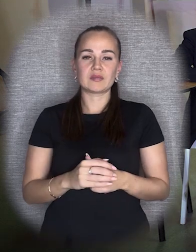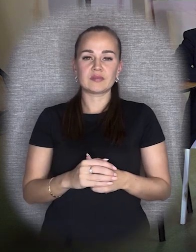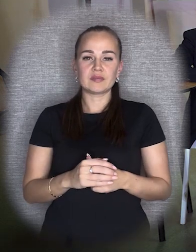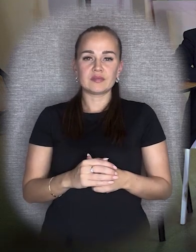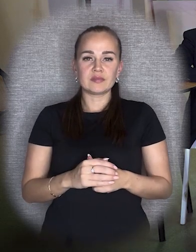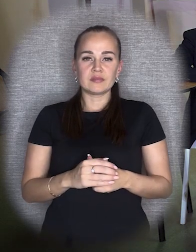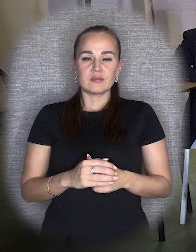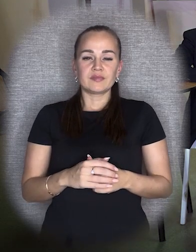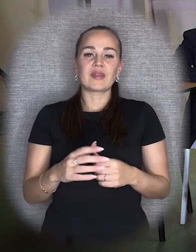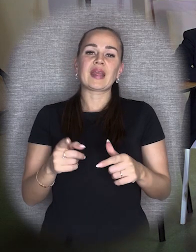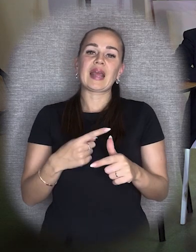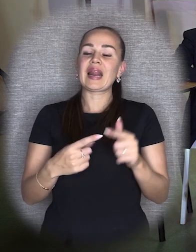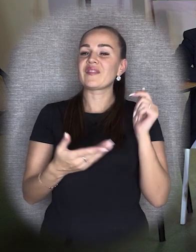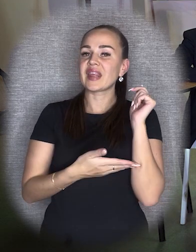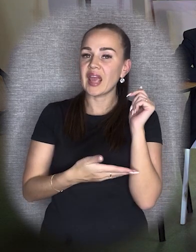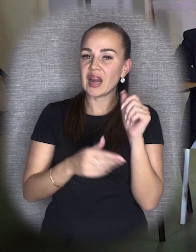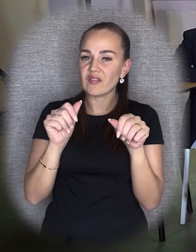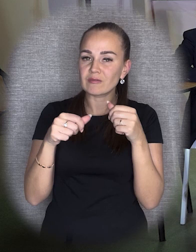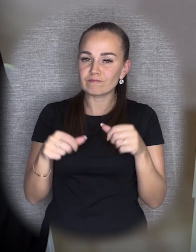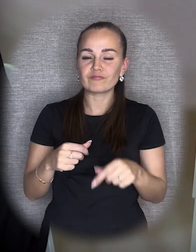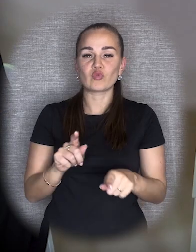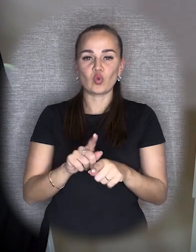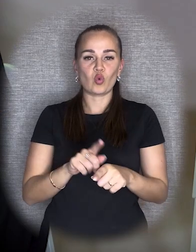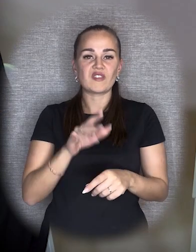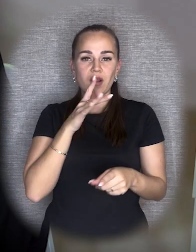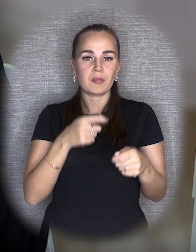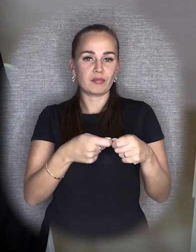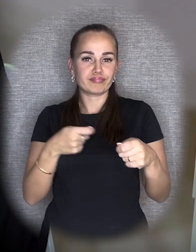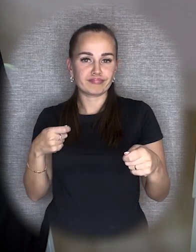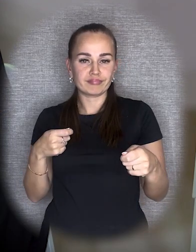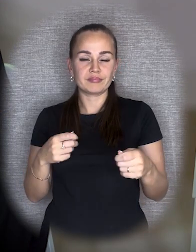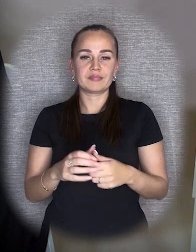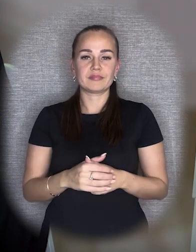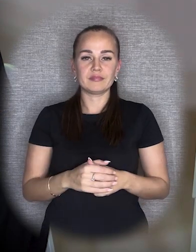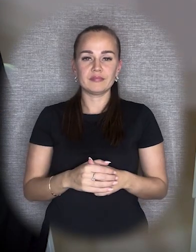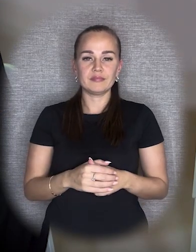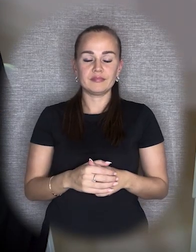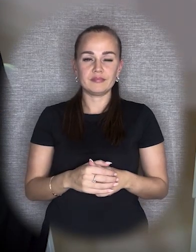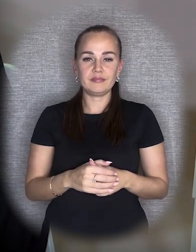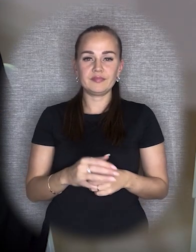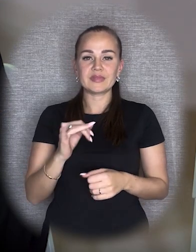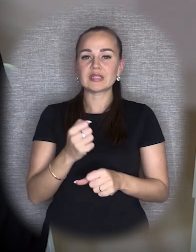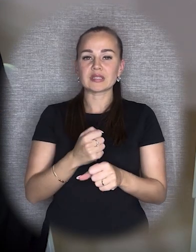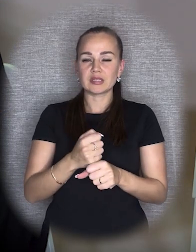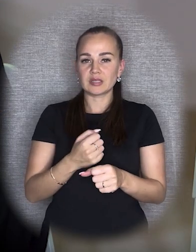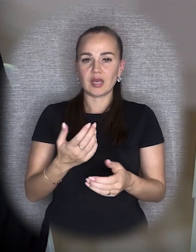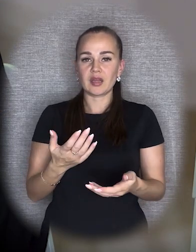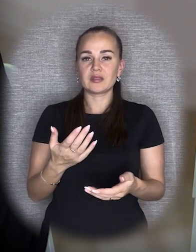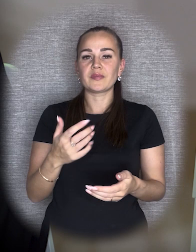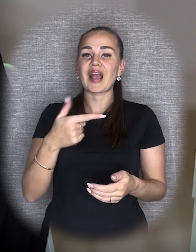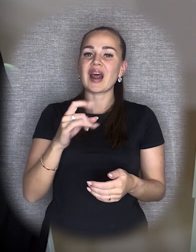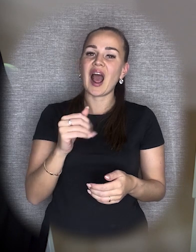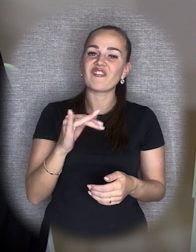что тоже занимает огромное количество времени. И сделать какое-то графическое произведение, создать или живописное, это